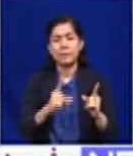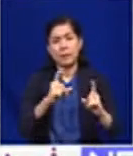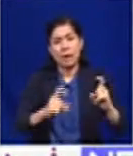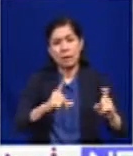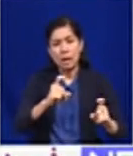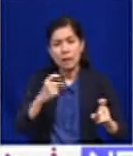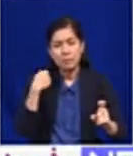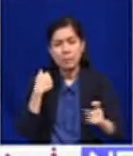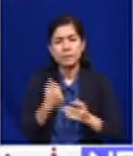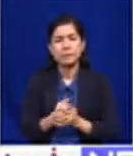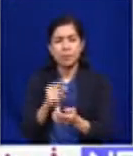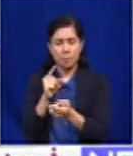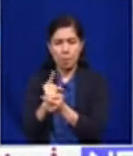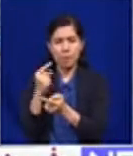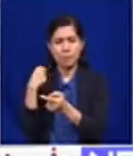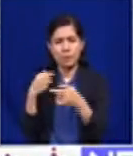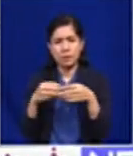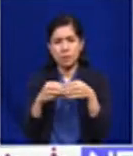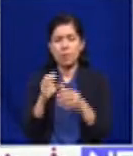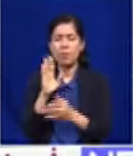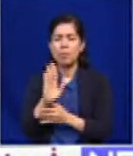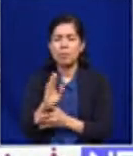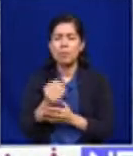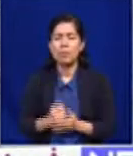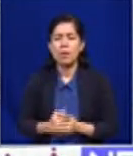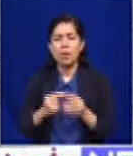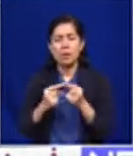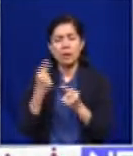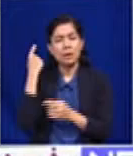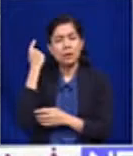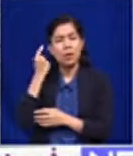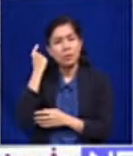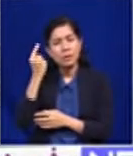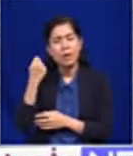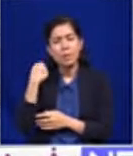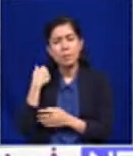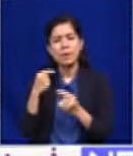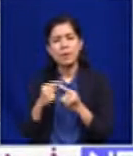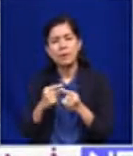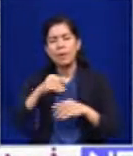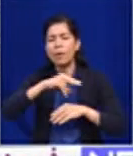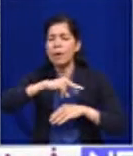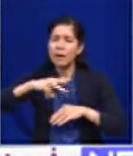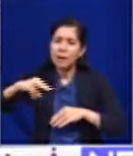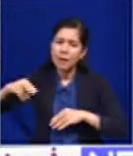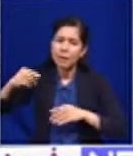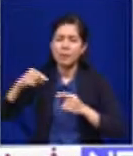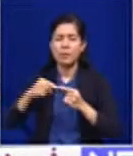ว่ายังมีนักท่องเที่ยวเล่นน้ำอาบแดดแล้วก็ทำกิจกรรมอื่นๆกันตามปกติค่ะ